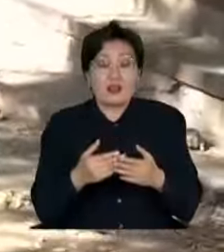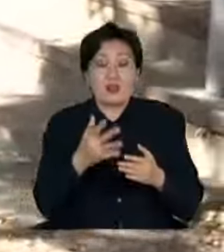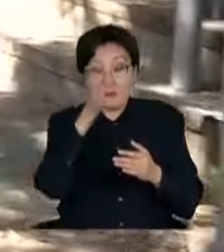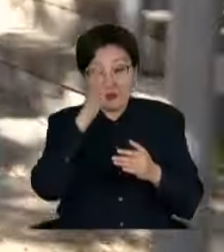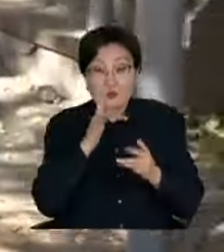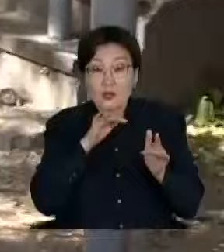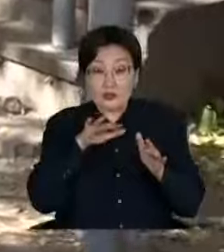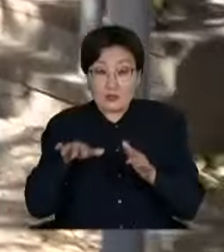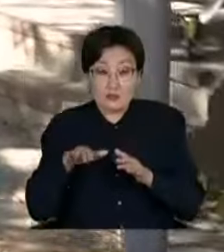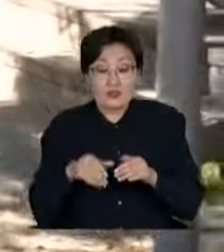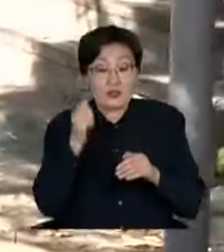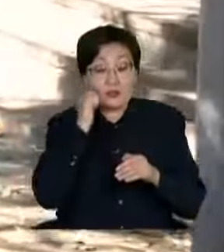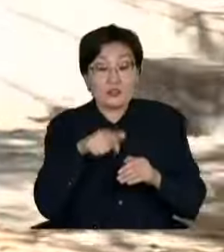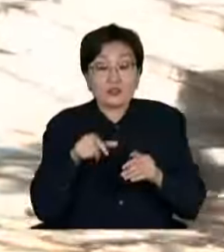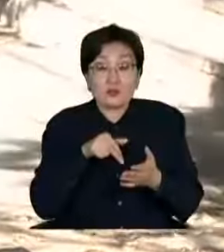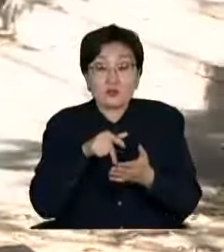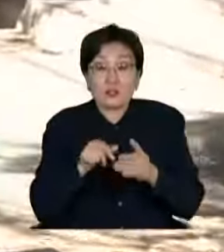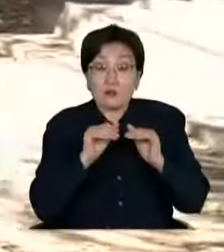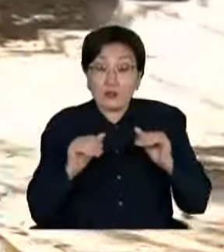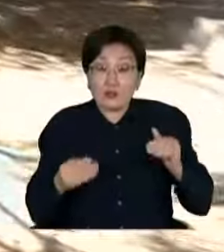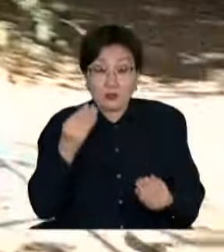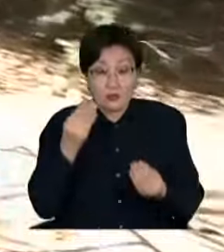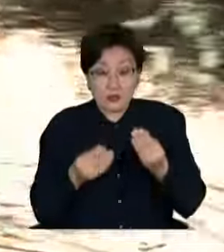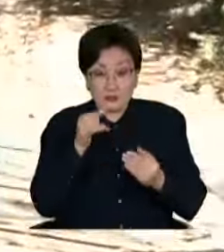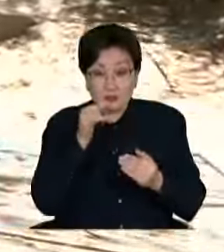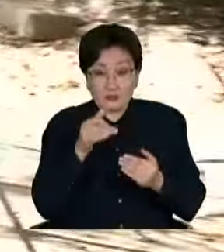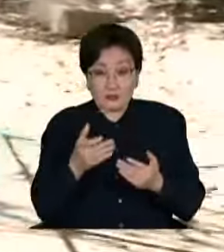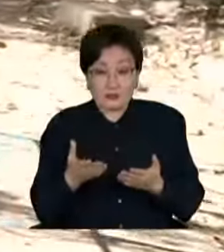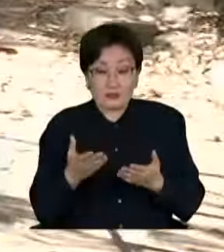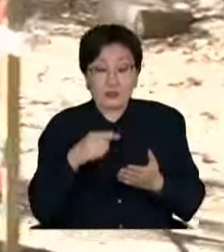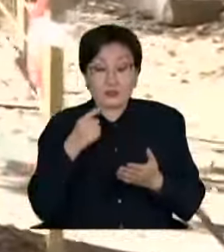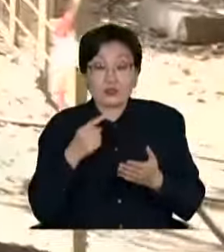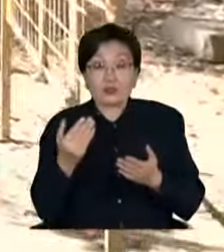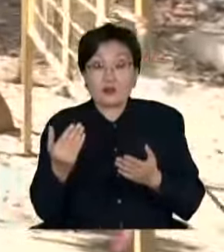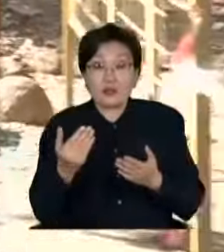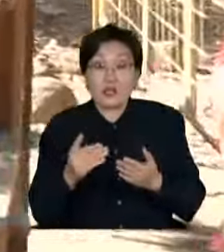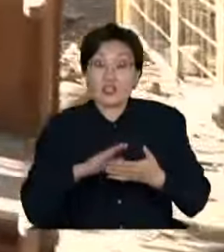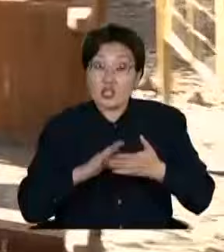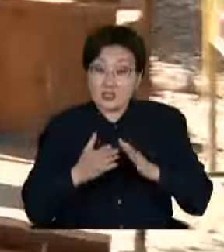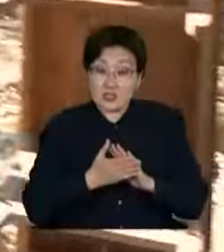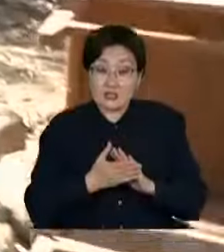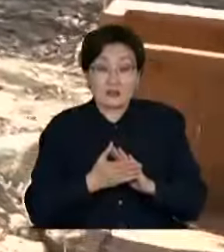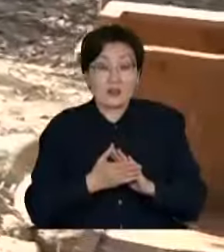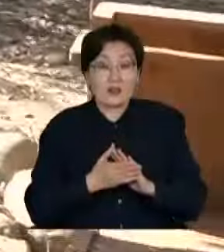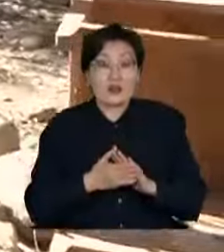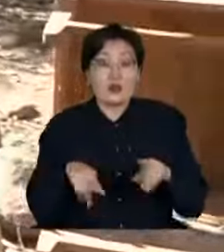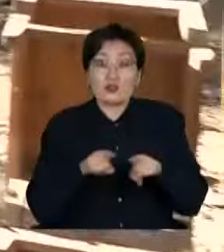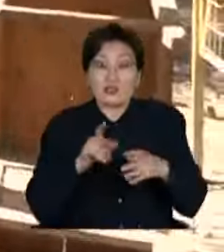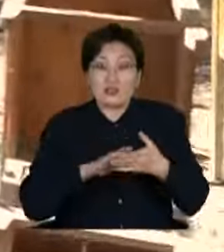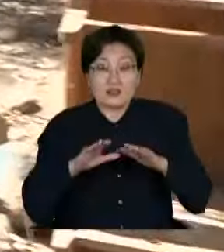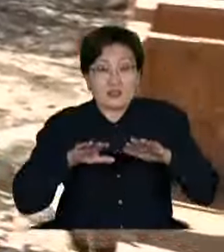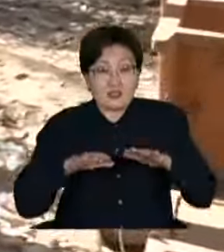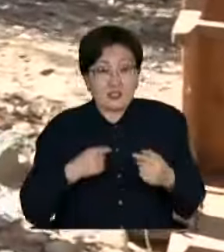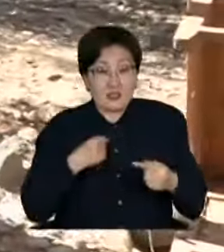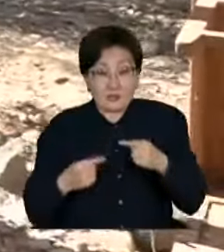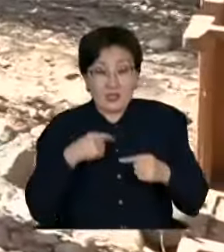жүзі болған. Қарттарымыз жүруден, балаларымыз алаңсыз ойнаудан қағылды деген олар жағдайдың әбден шаршатқанын айтып отыр. Расымен де